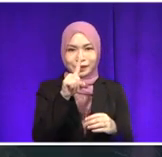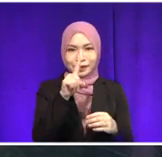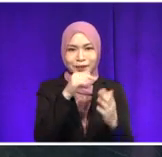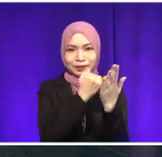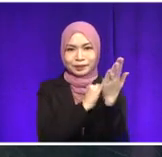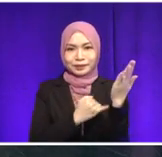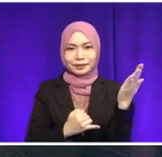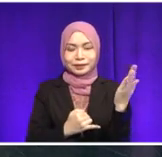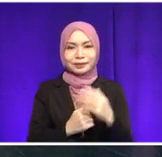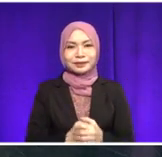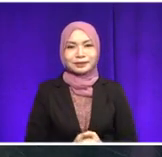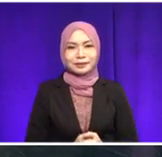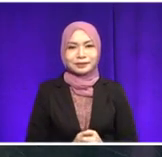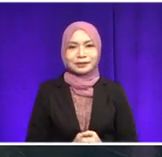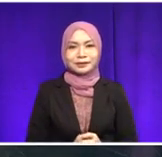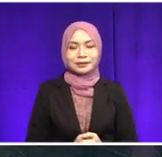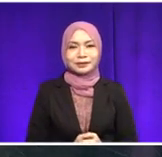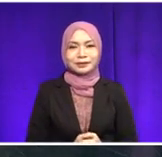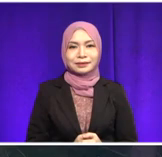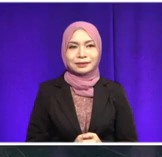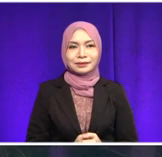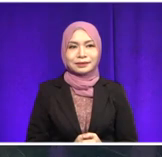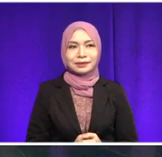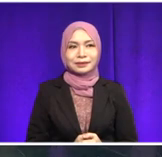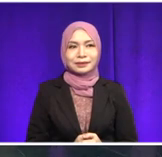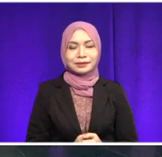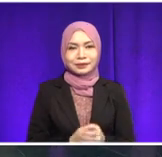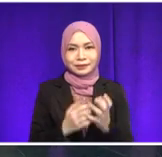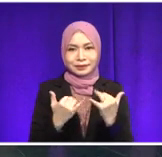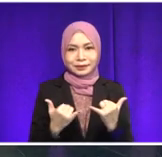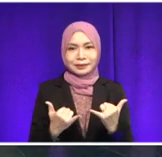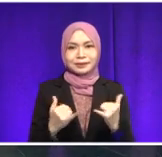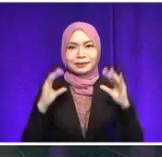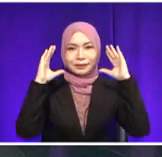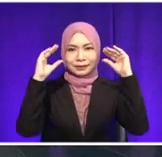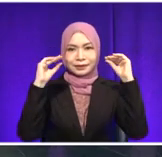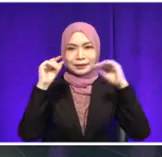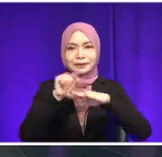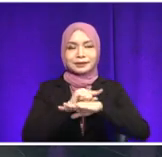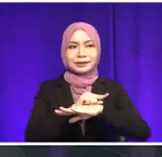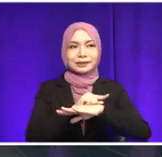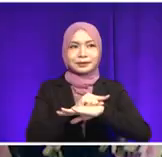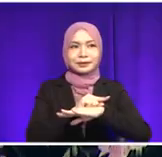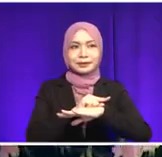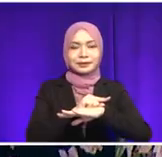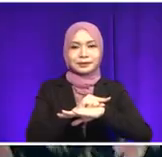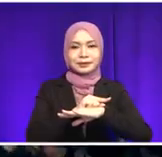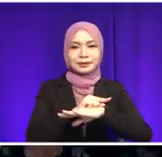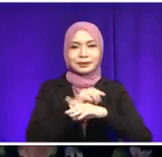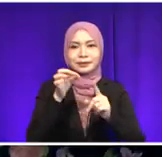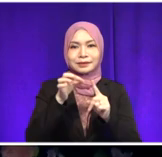tadi menggunakan menggunakan perkataan Ivan Dynamic dari itu